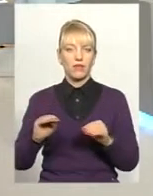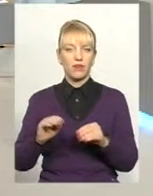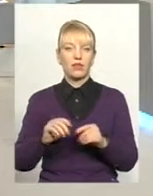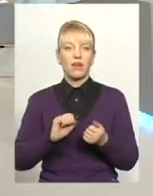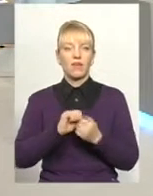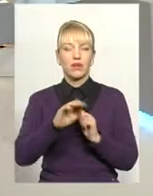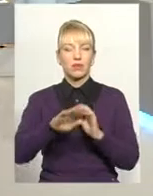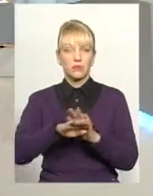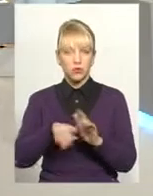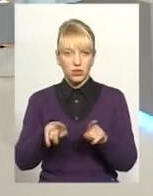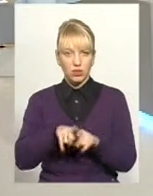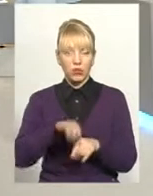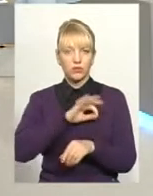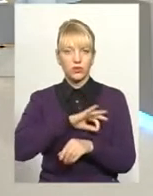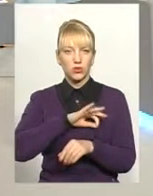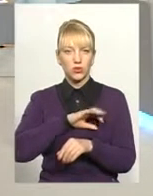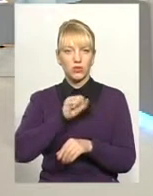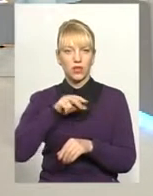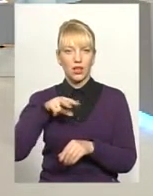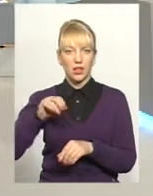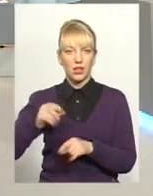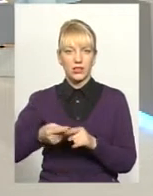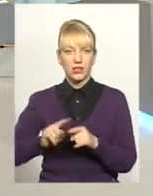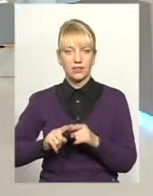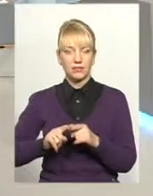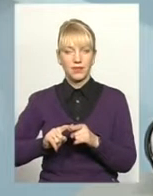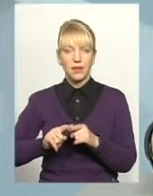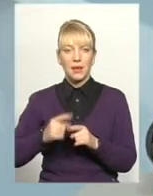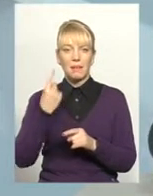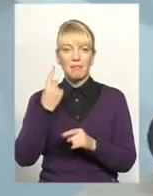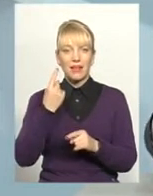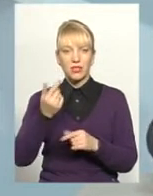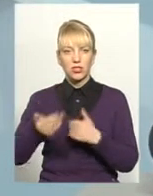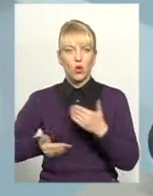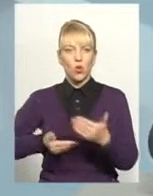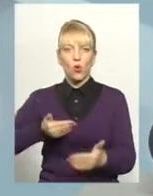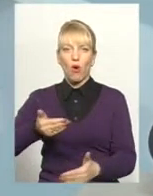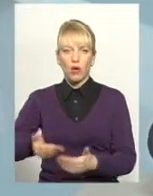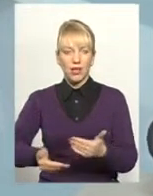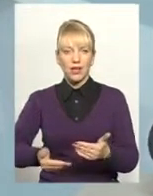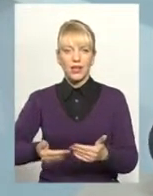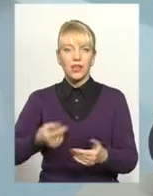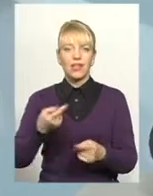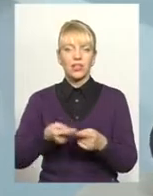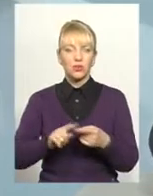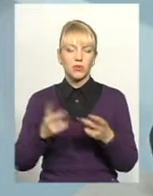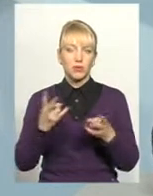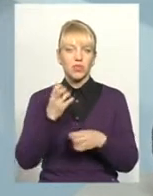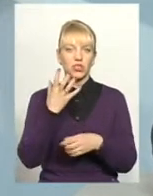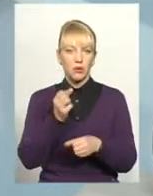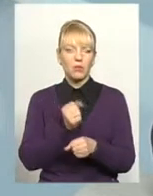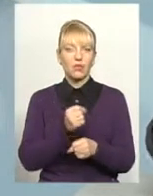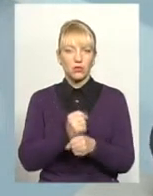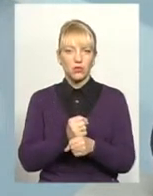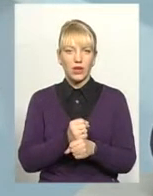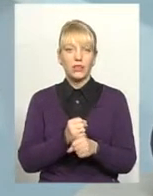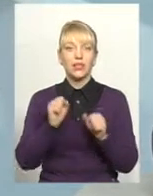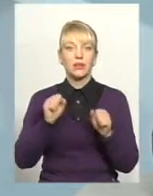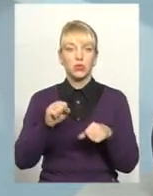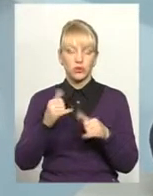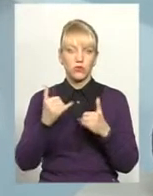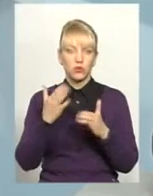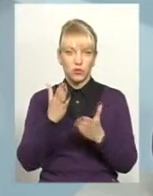Кам'янці-Подільському використовується. Але це якби перші кроки, і це над цим треба працювати. І сьогодні можливості